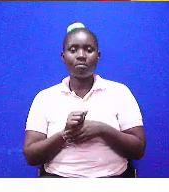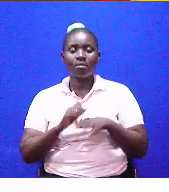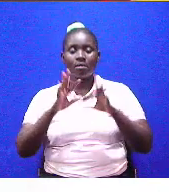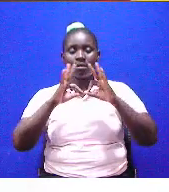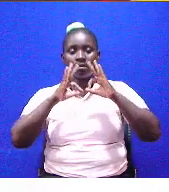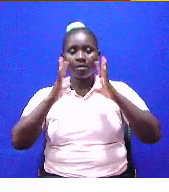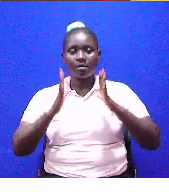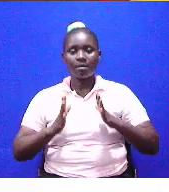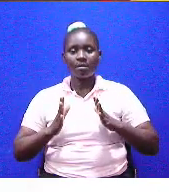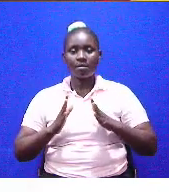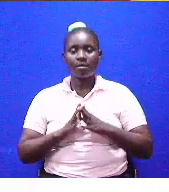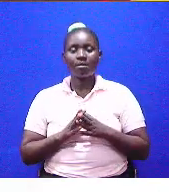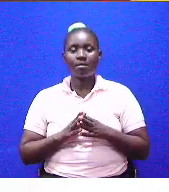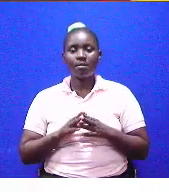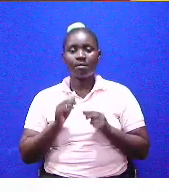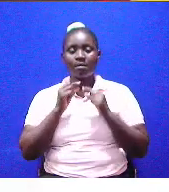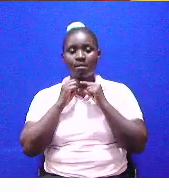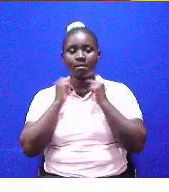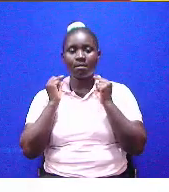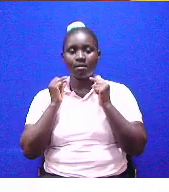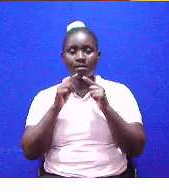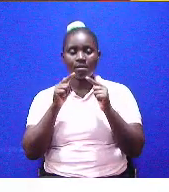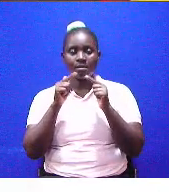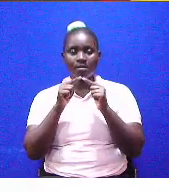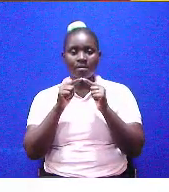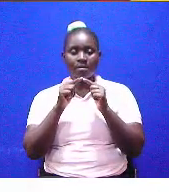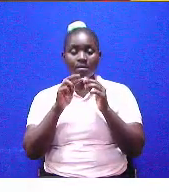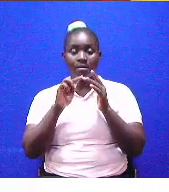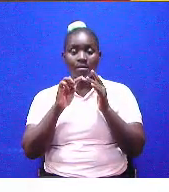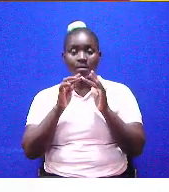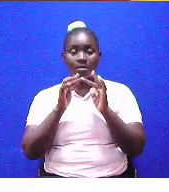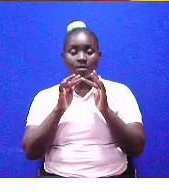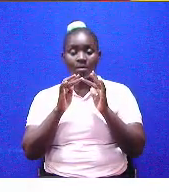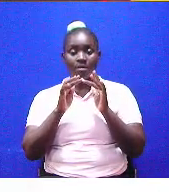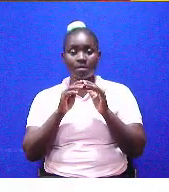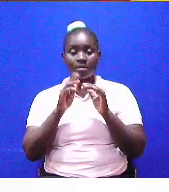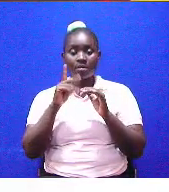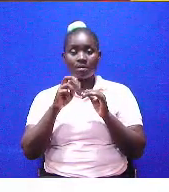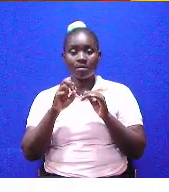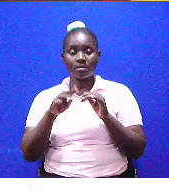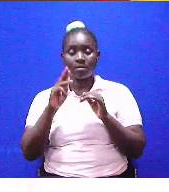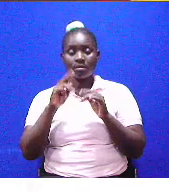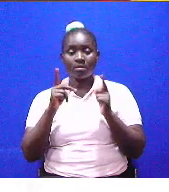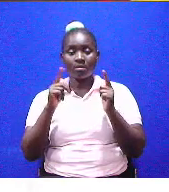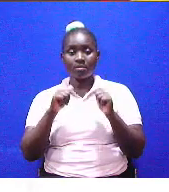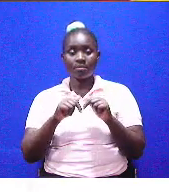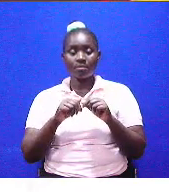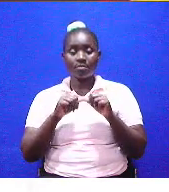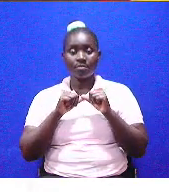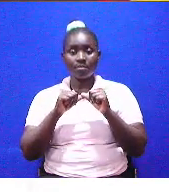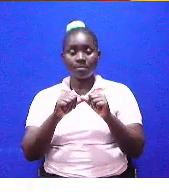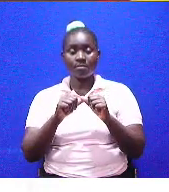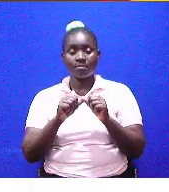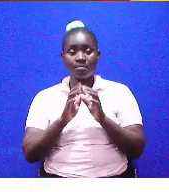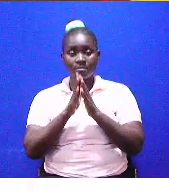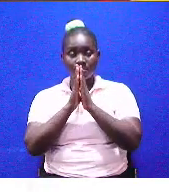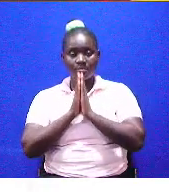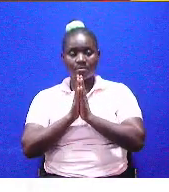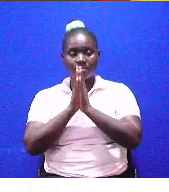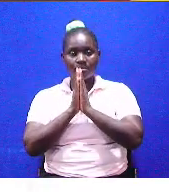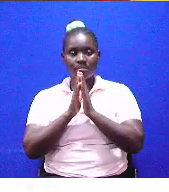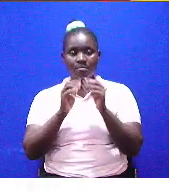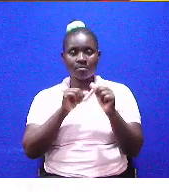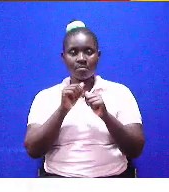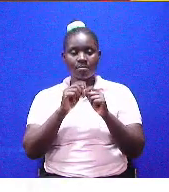Matawana Keumbu Pastors Prayers Network Welfare Association KPPNWA litukulia ni gono wagen rena masobabo anemono